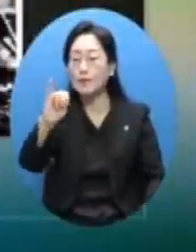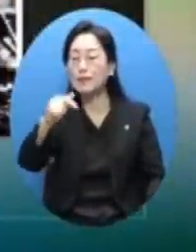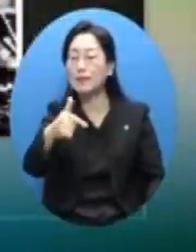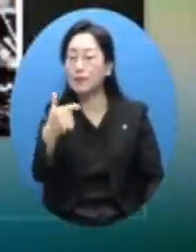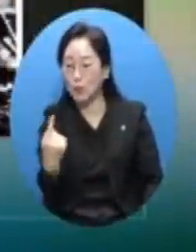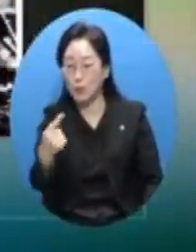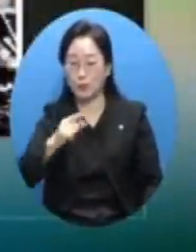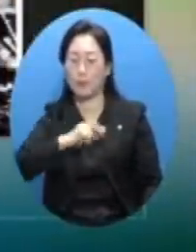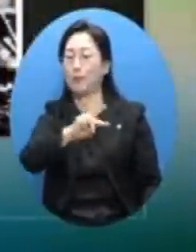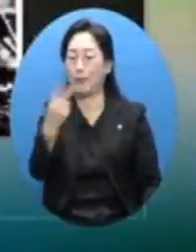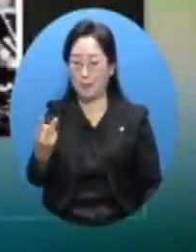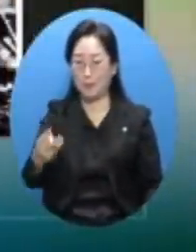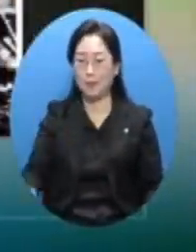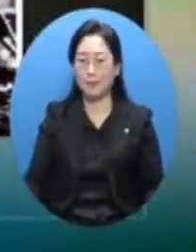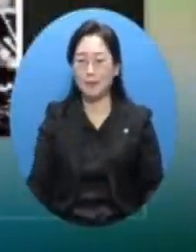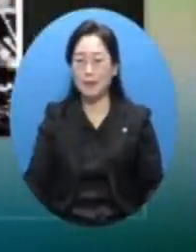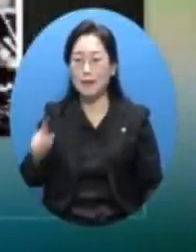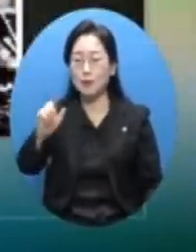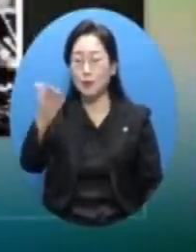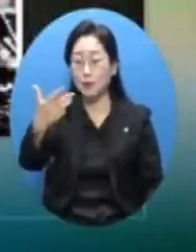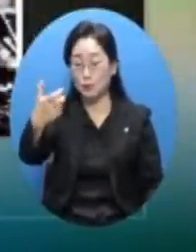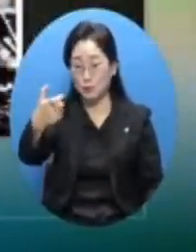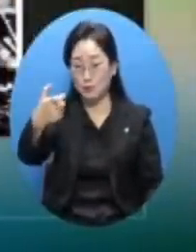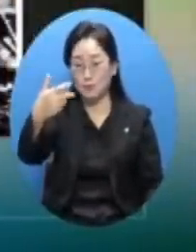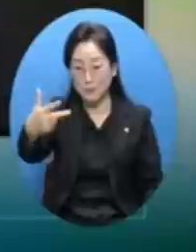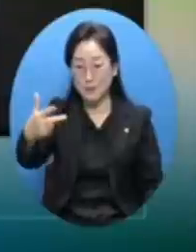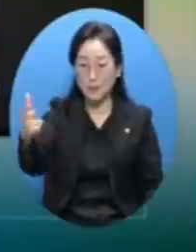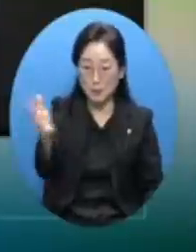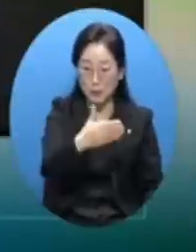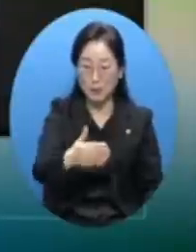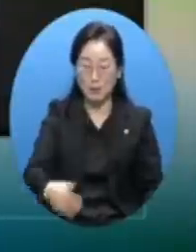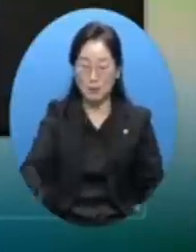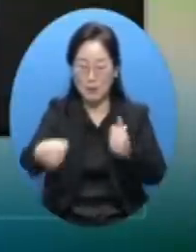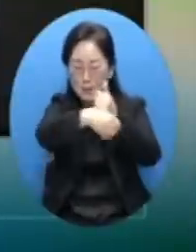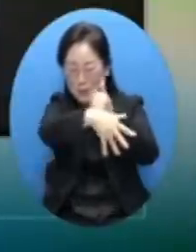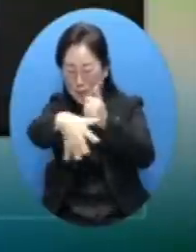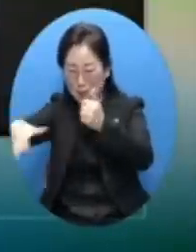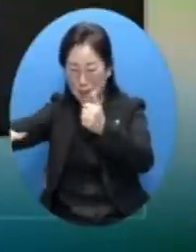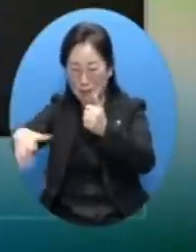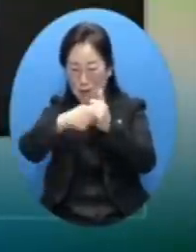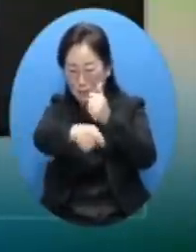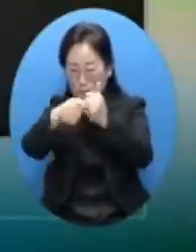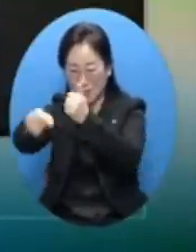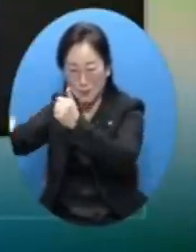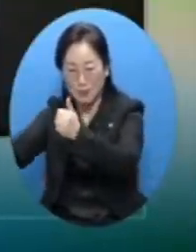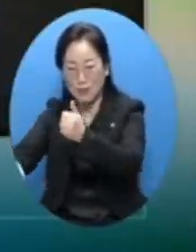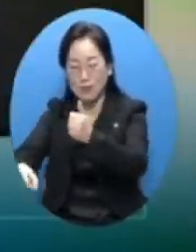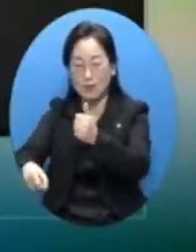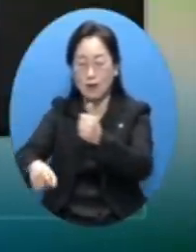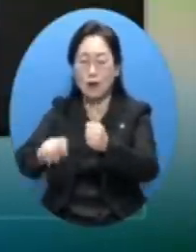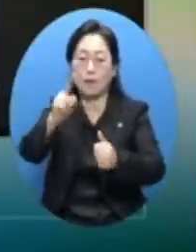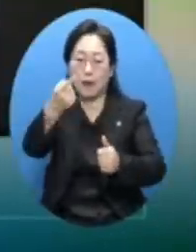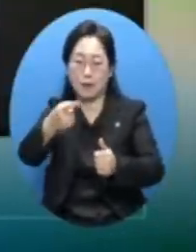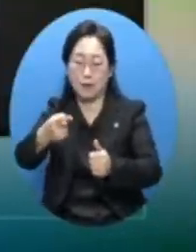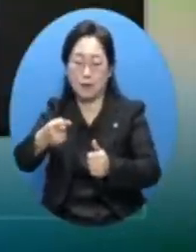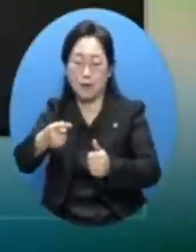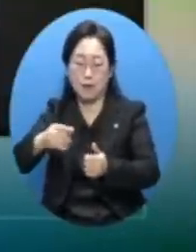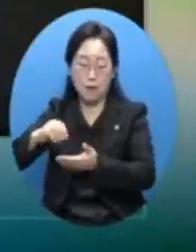그래서 1967년부터 프랜차이즈 사업을 본격적으로 시작해서 1970년대 가맹점이 100군데를